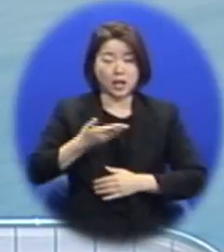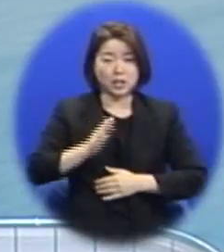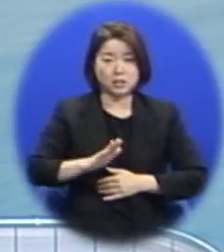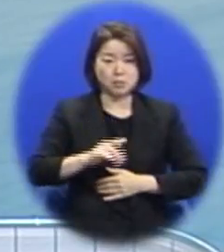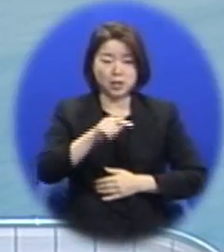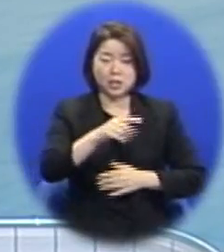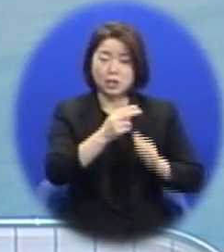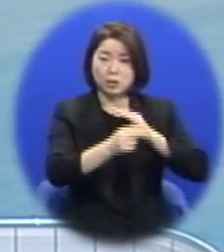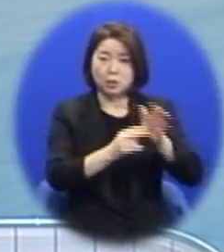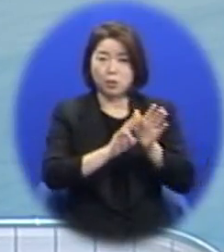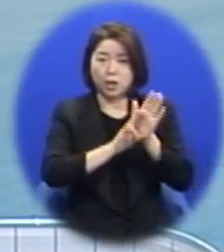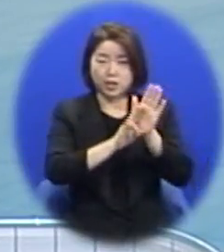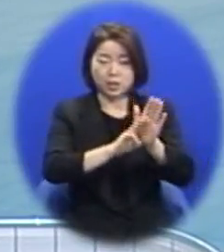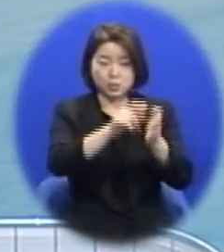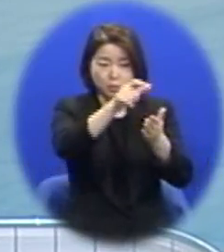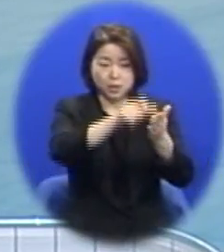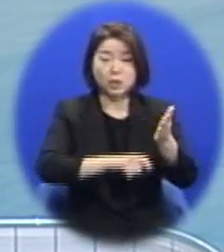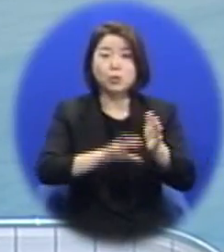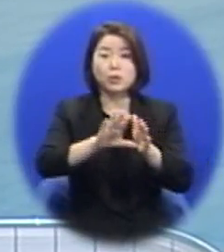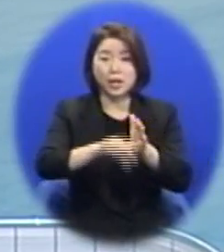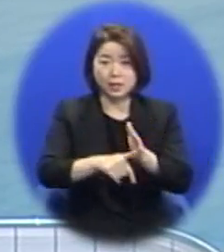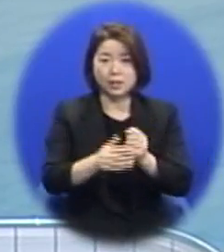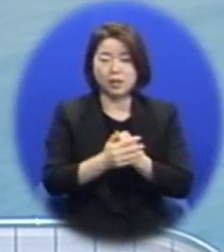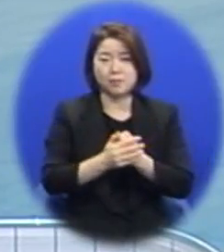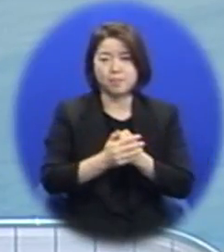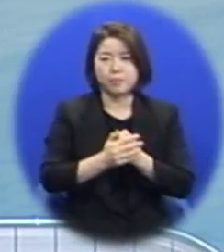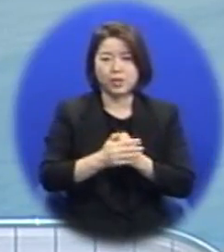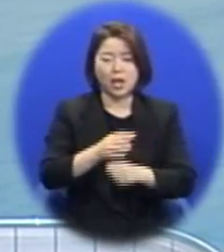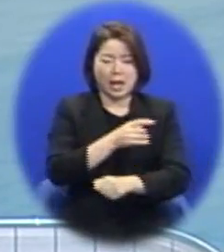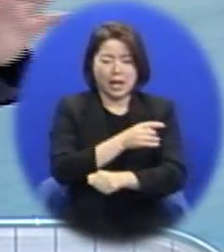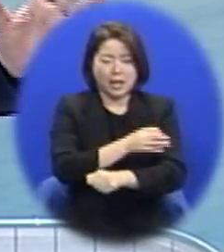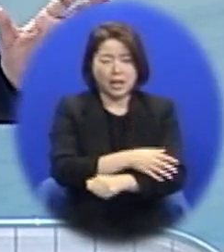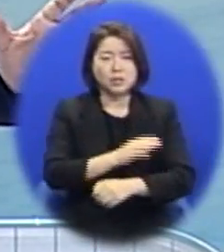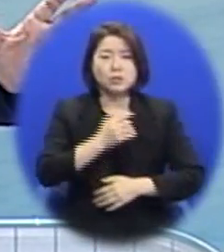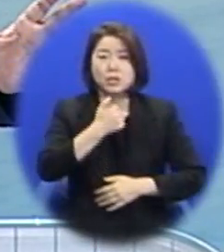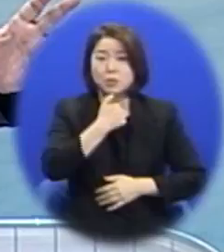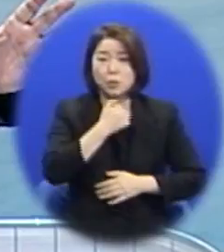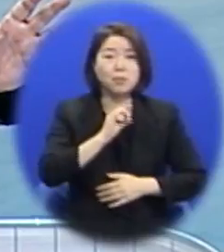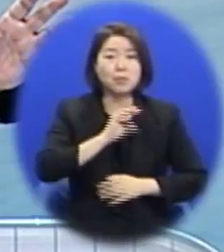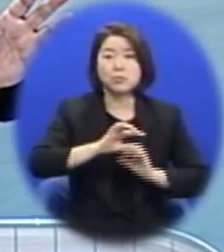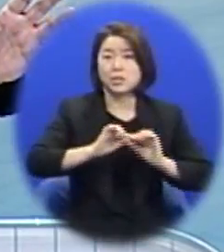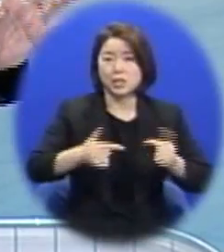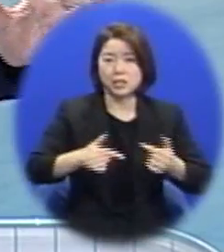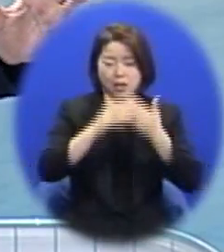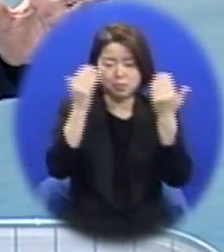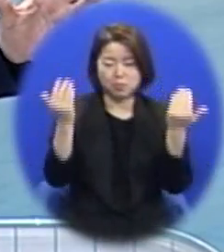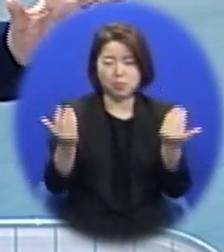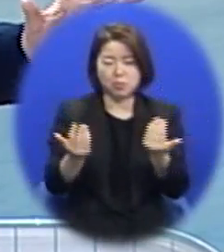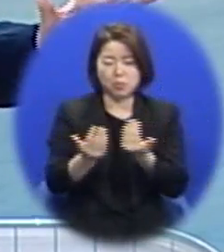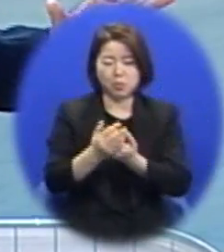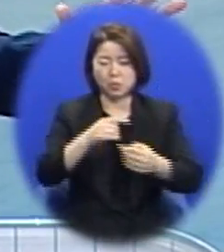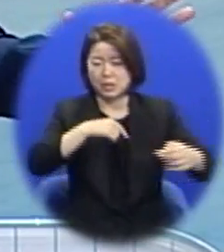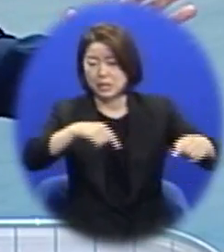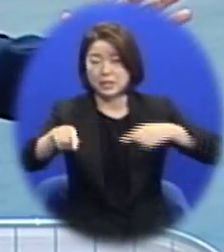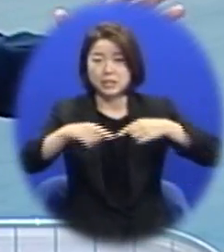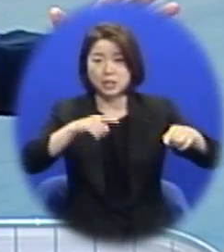당시에는 단순히 로마만 아니고 전 로마가 지배하는 모든